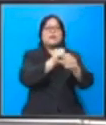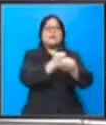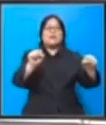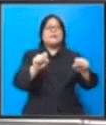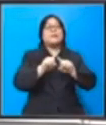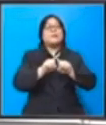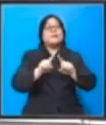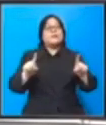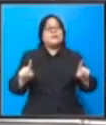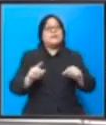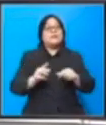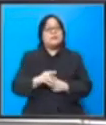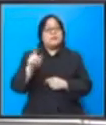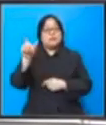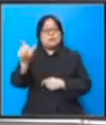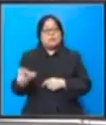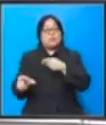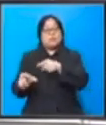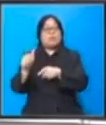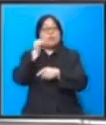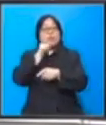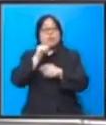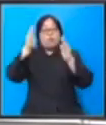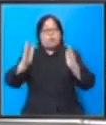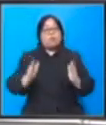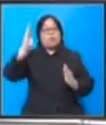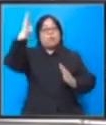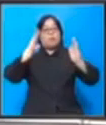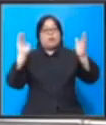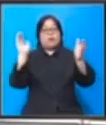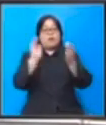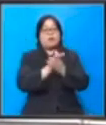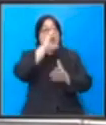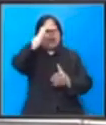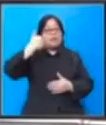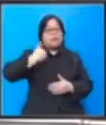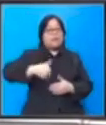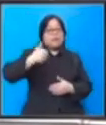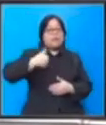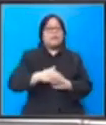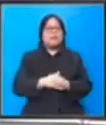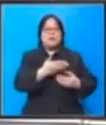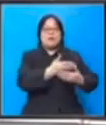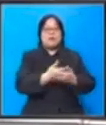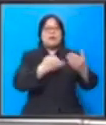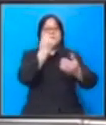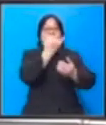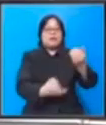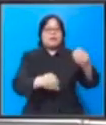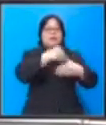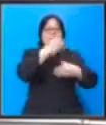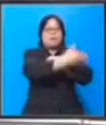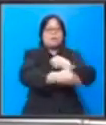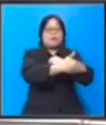selesai. Tetapi seorang wanita warga negara Malaysia berkahwin dengan warga negara asing dan anak itu dilahirkan